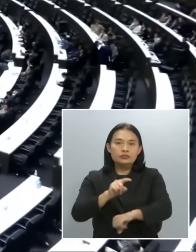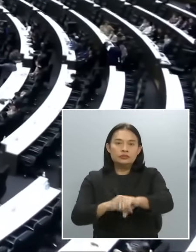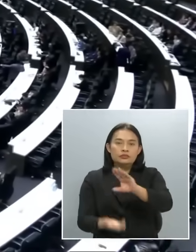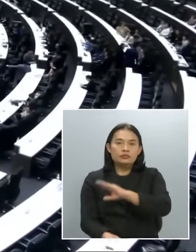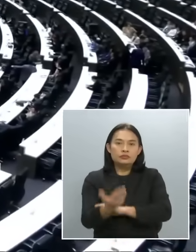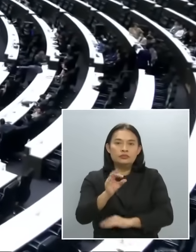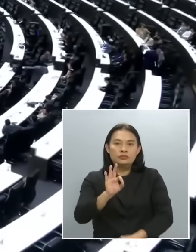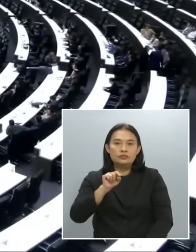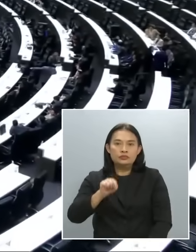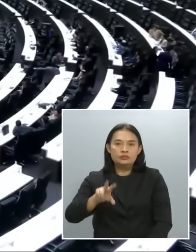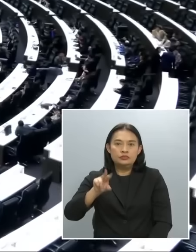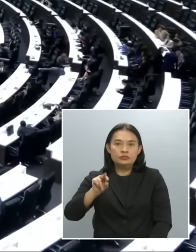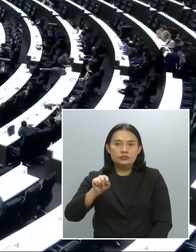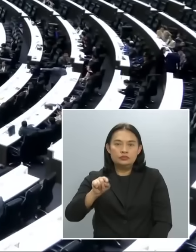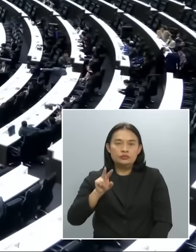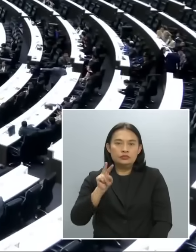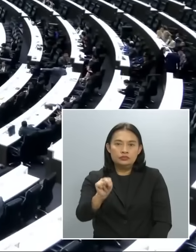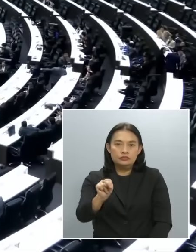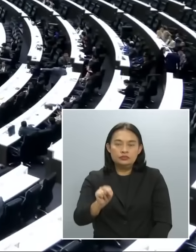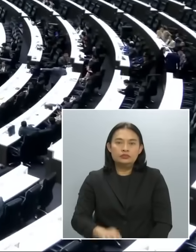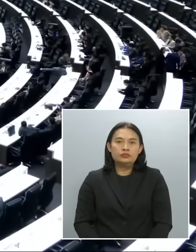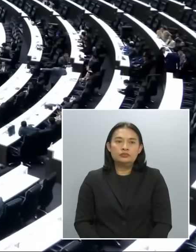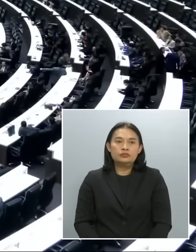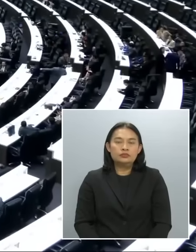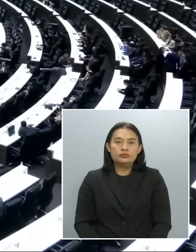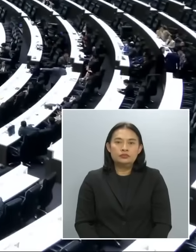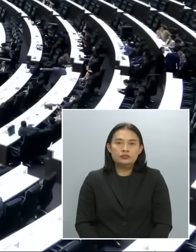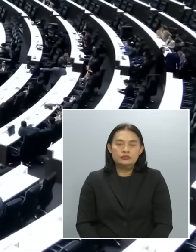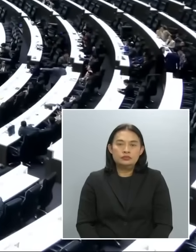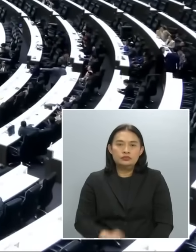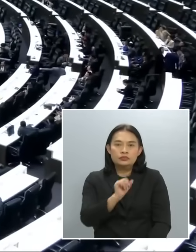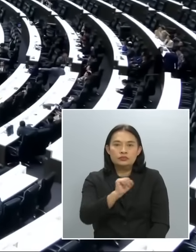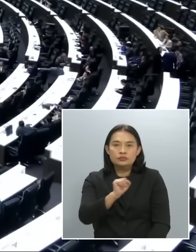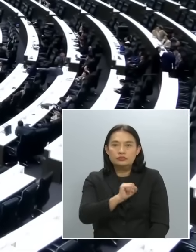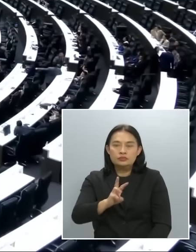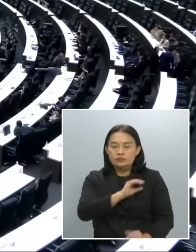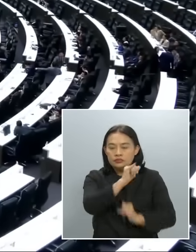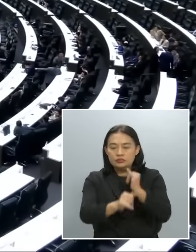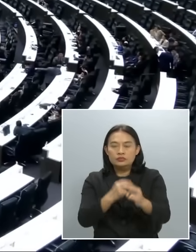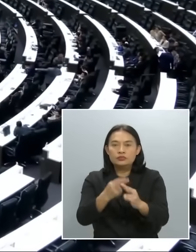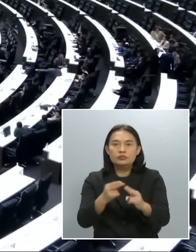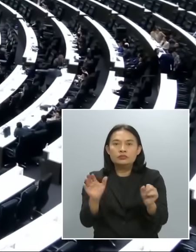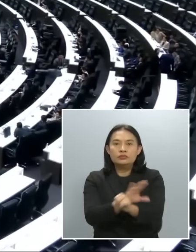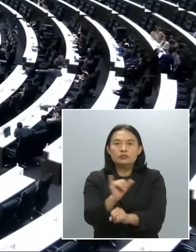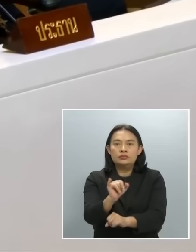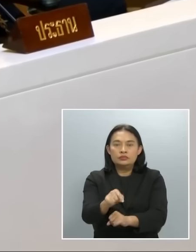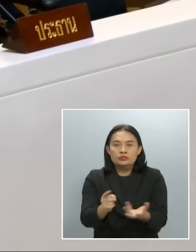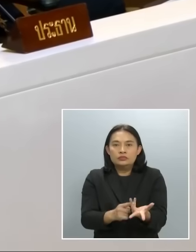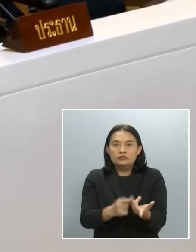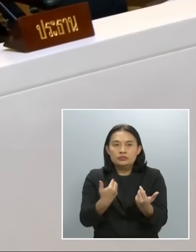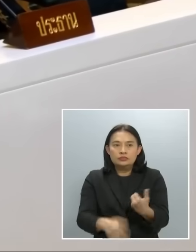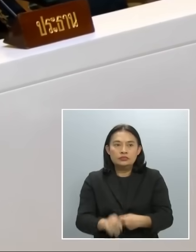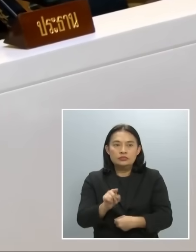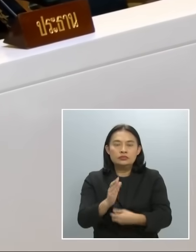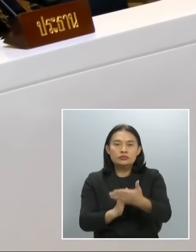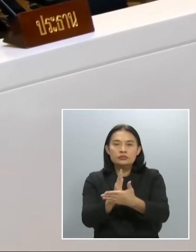ครึ่งนะคะคุณผู้ชมแต่ว่าช่วงแรกเนี่ยยังมีสมาชิกมาร่วมลงชื่อไม่ครบองค์ประชุมก็คือนับแล้วยังไม่ถึงครึ่ง